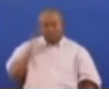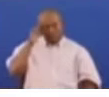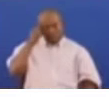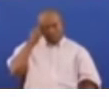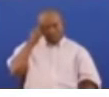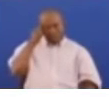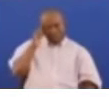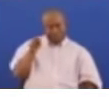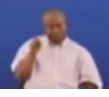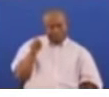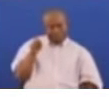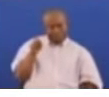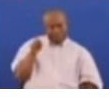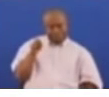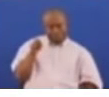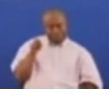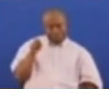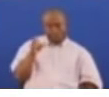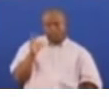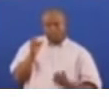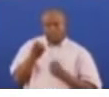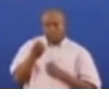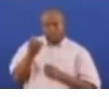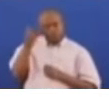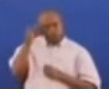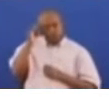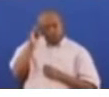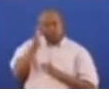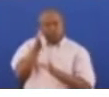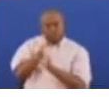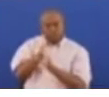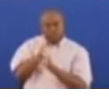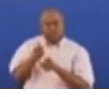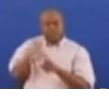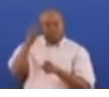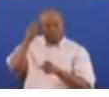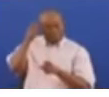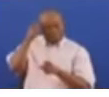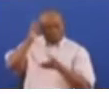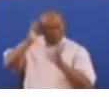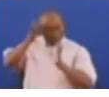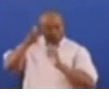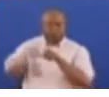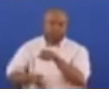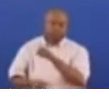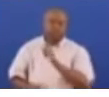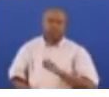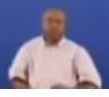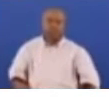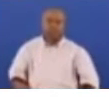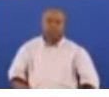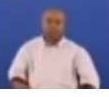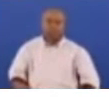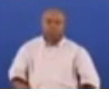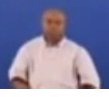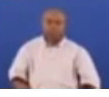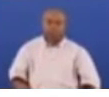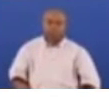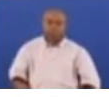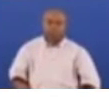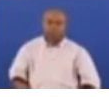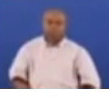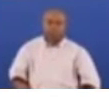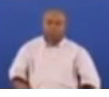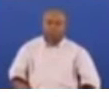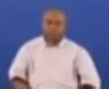sijajua, sijui niseme anatakiwa apate psychological counseling, sijui kitu kama hicho. Mheshimiwa Spika, siongea